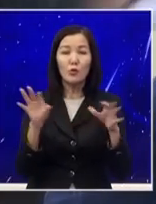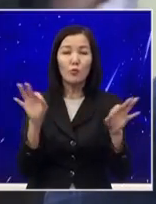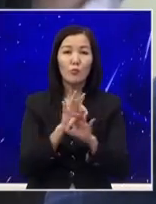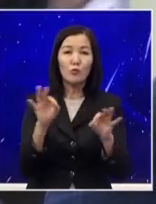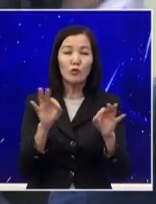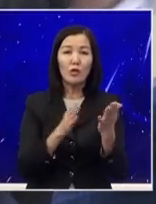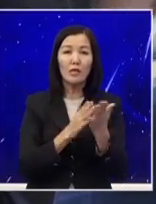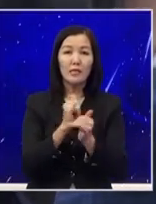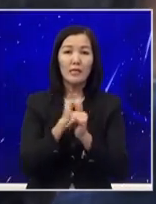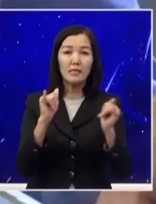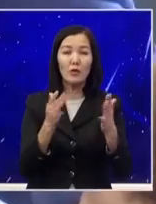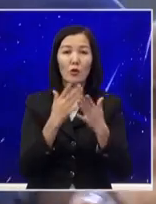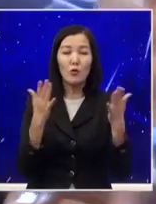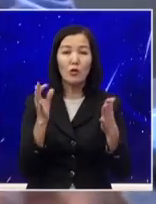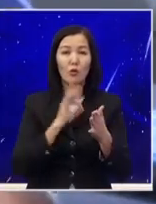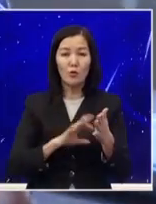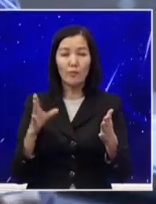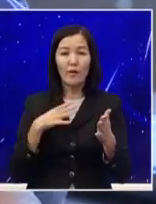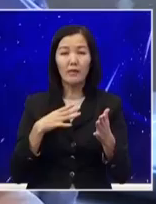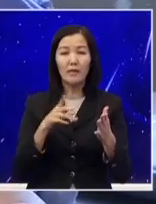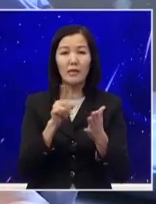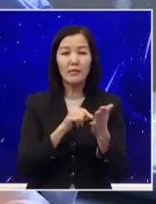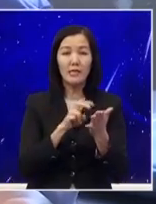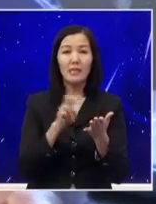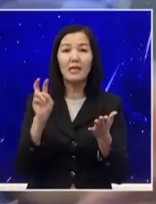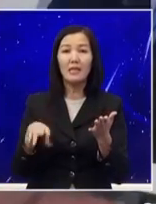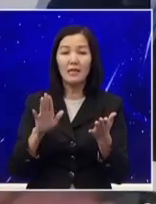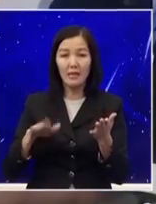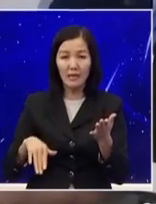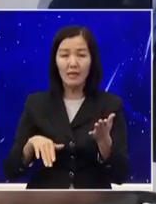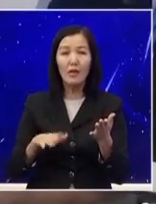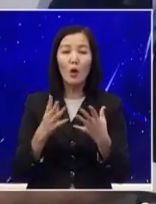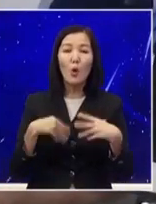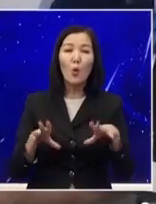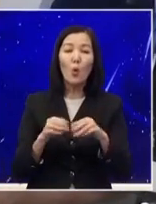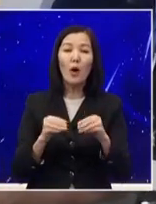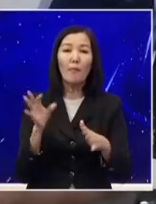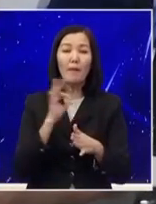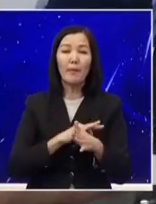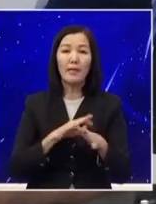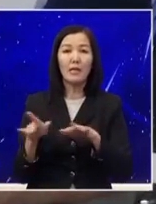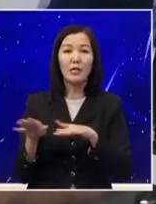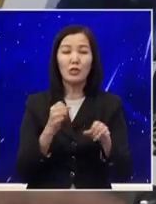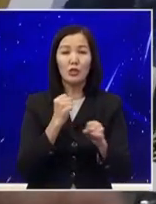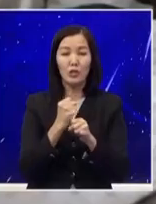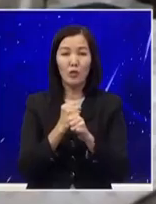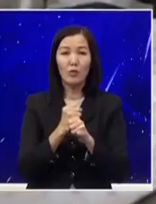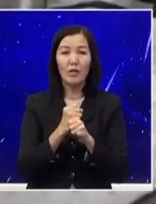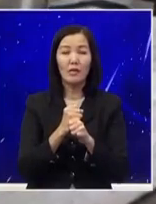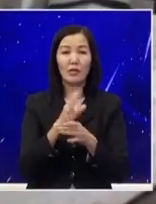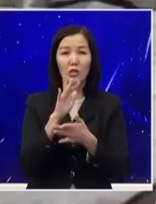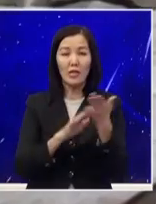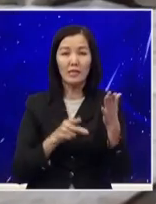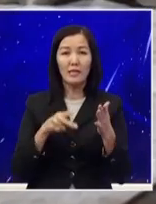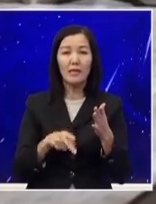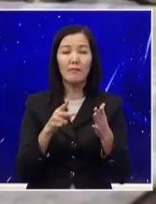мұрасының өркендеуіне де көп еңбек сіңірді. Зейнет демалысынан шыққаннан кейін де қоғамға пайдалы іс жасаудан жалыққан емес. Ал 2-ші